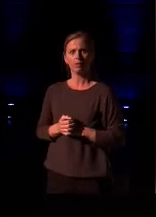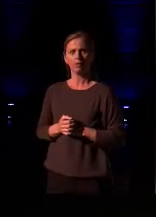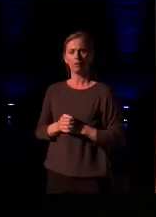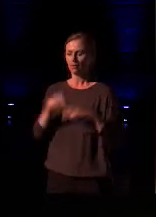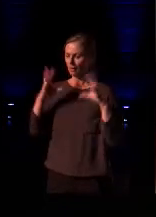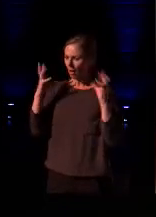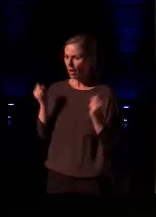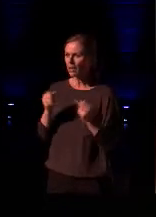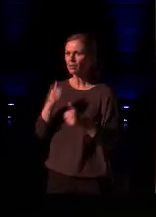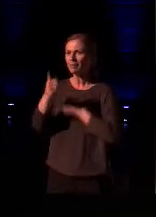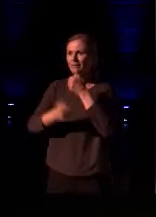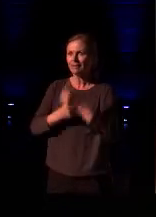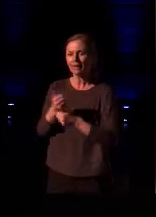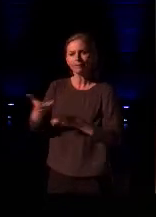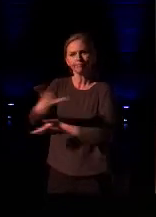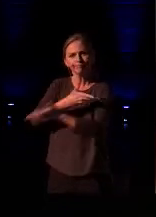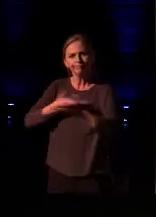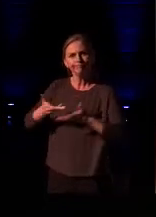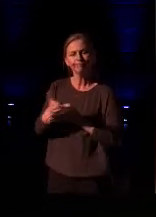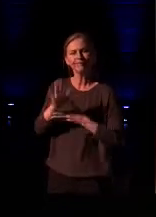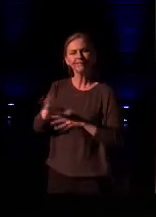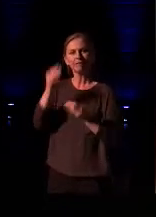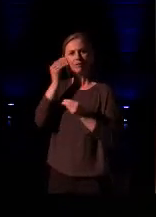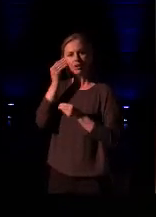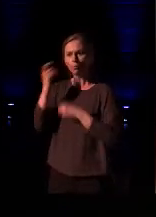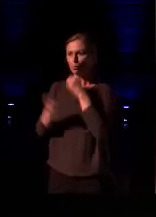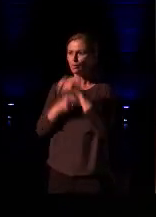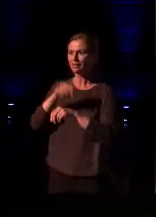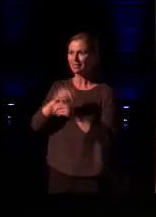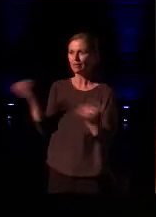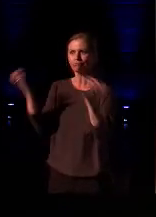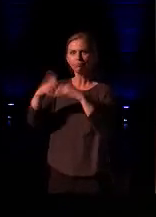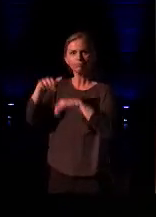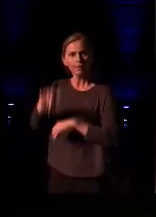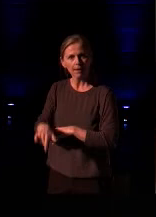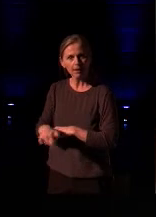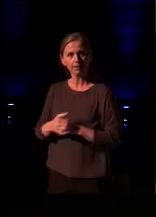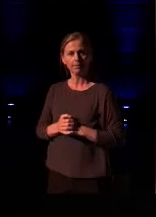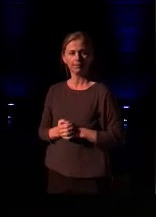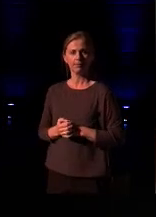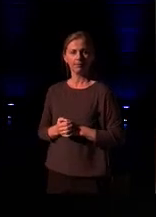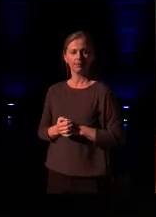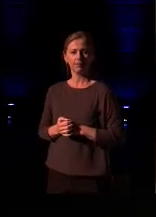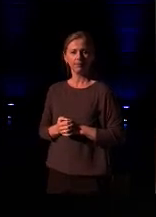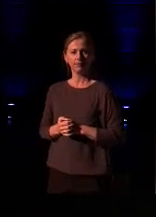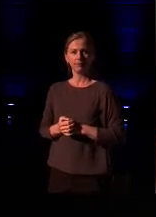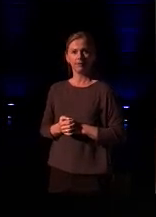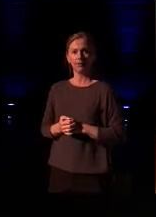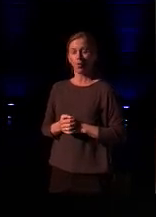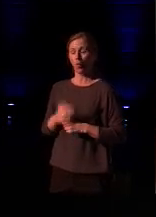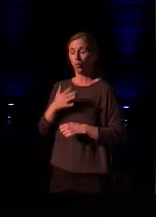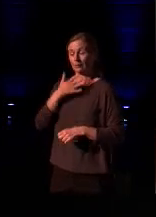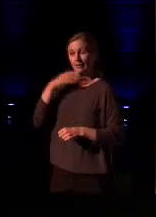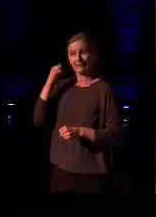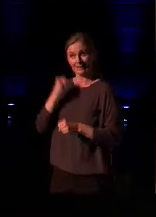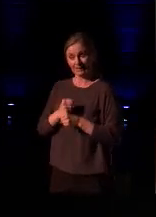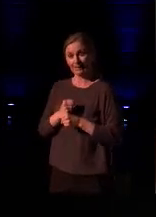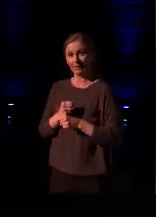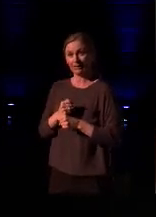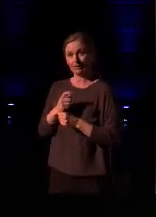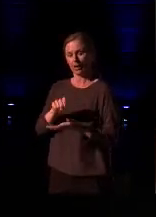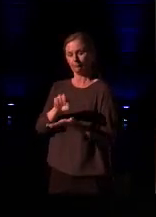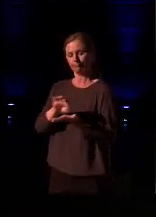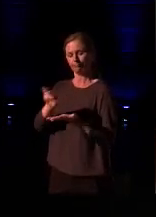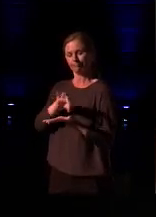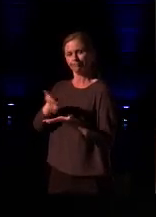Alle som har delt erfaringene sine, brukt tid på å komme hit. Og jeg skal forsikre dere om at det blir ført i